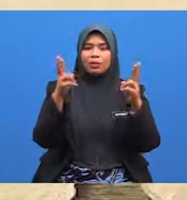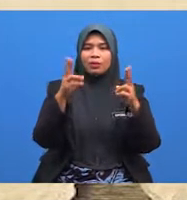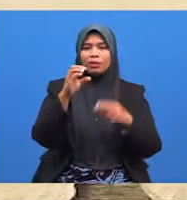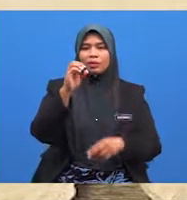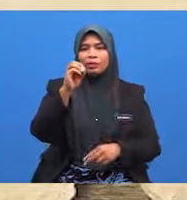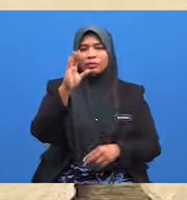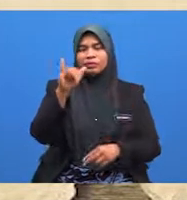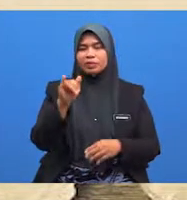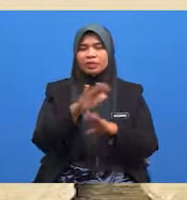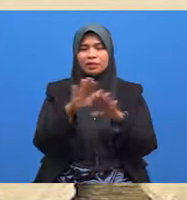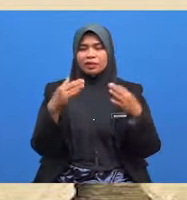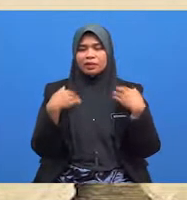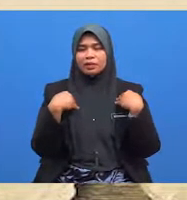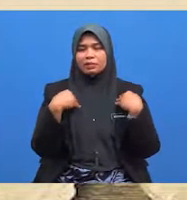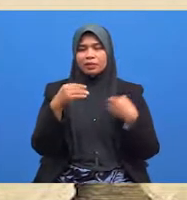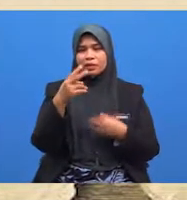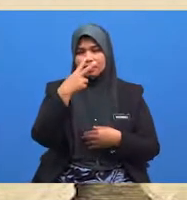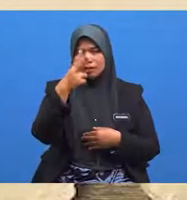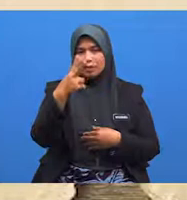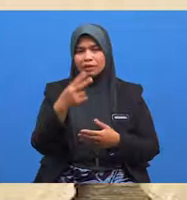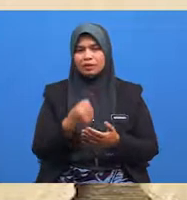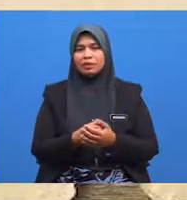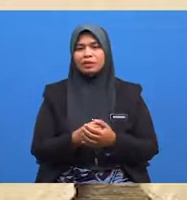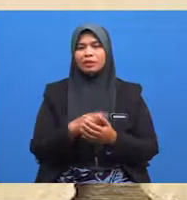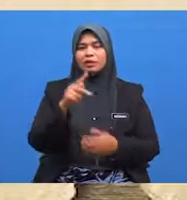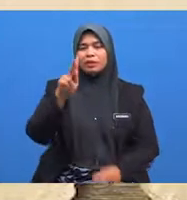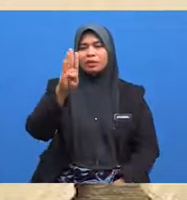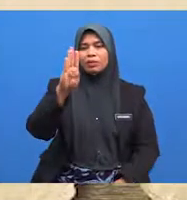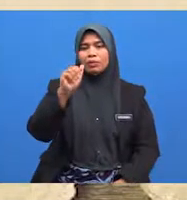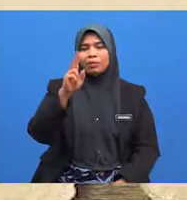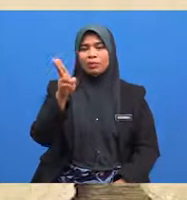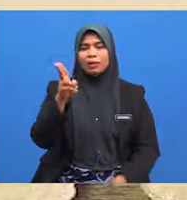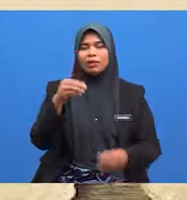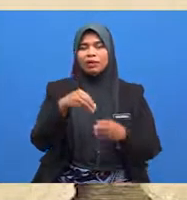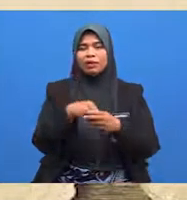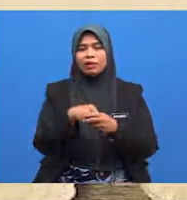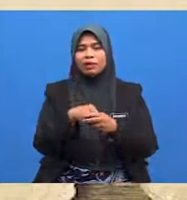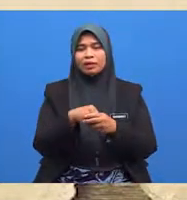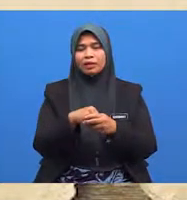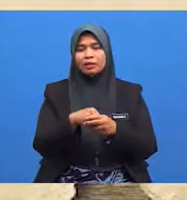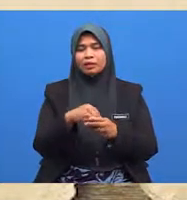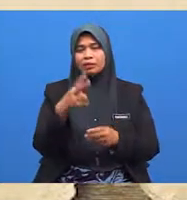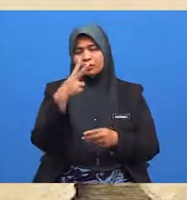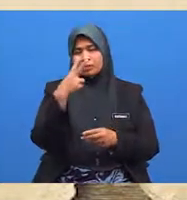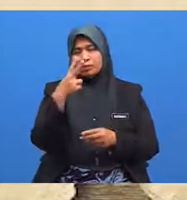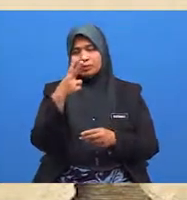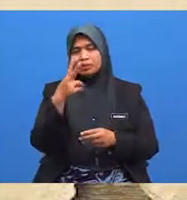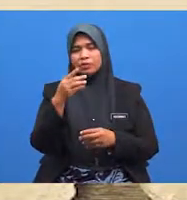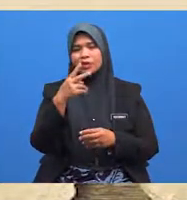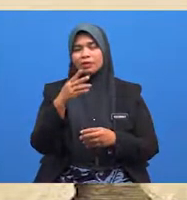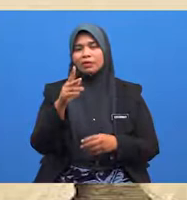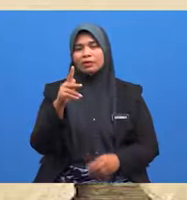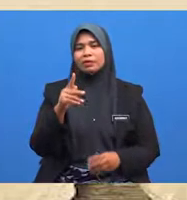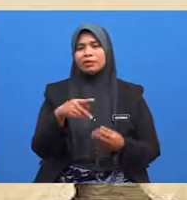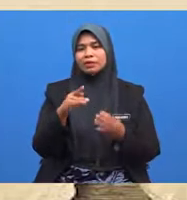Antara kedua-dua lapisan tersebut, terdapat ruangan kosong yang tidak kelihatan. Kubah pada